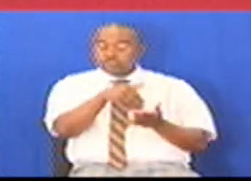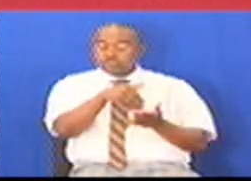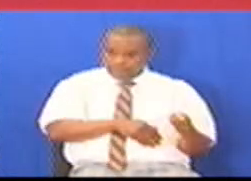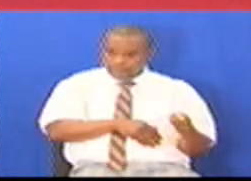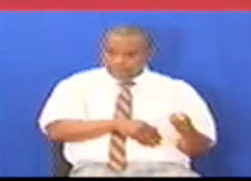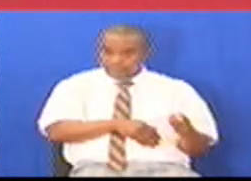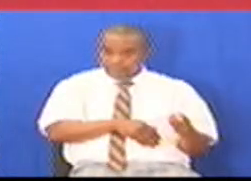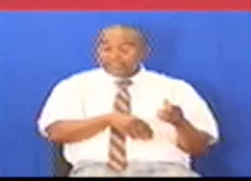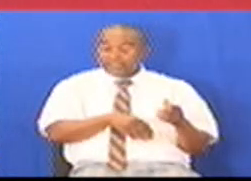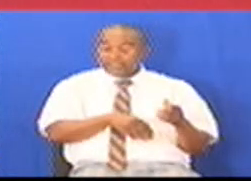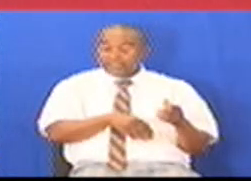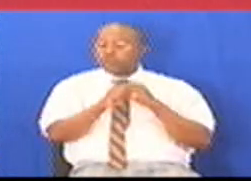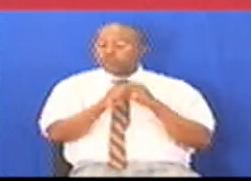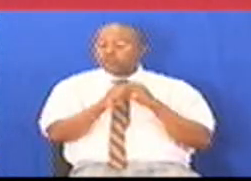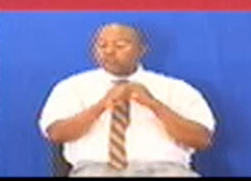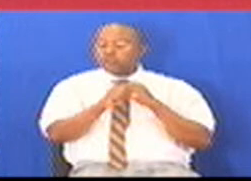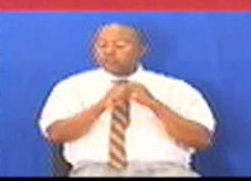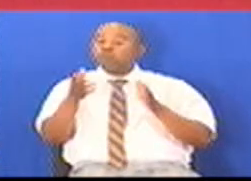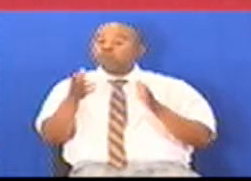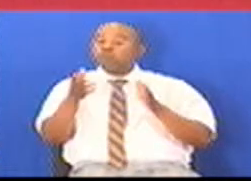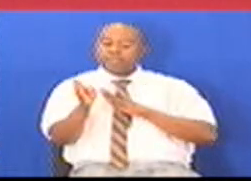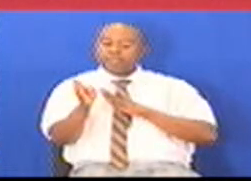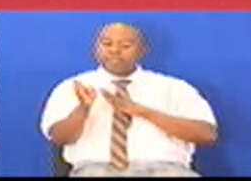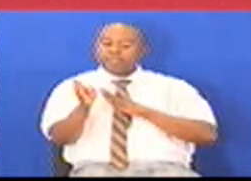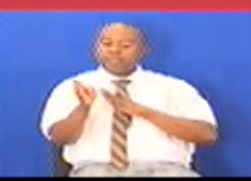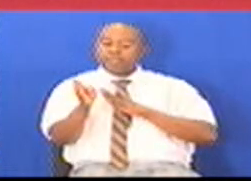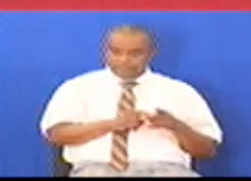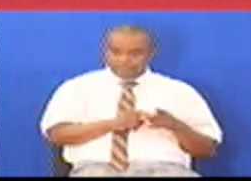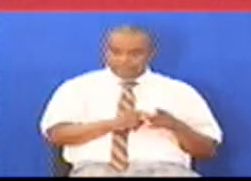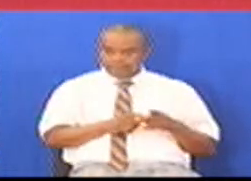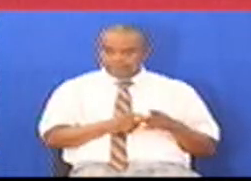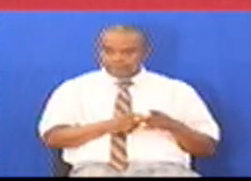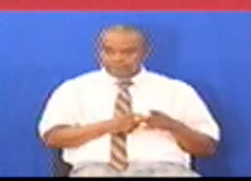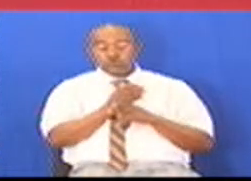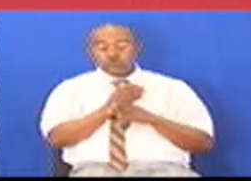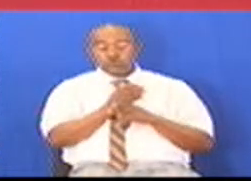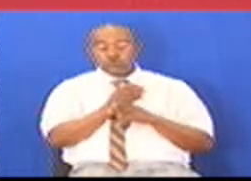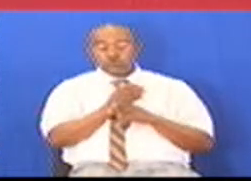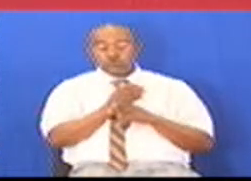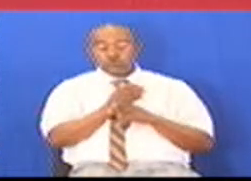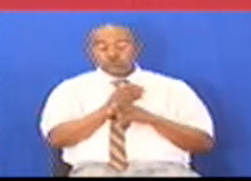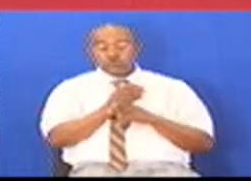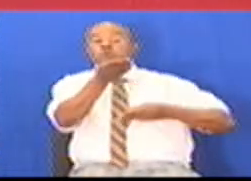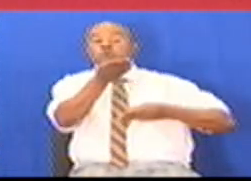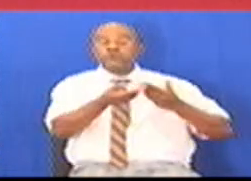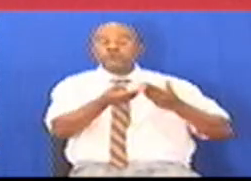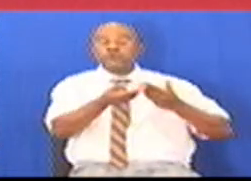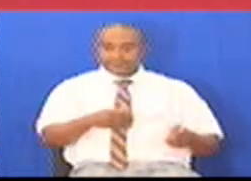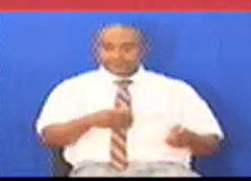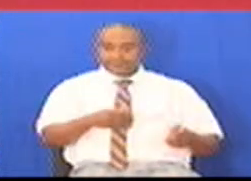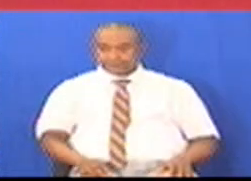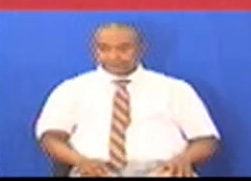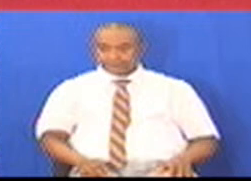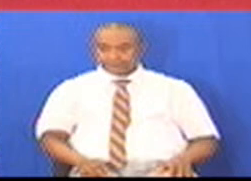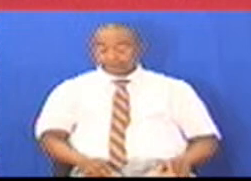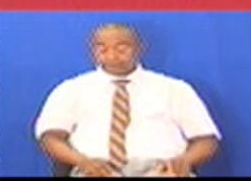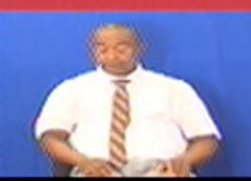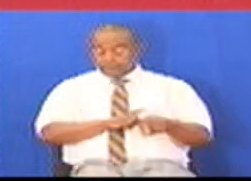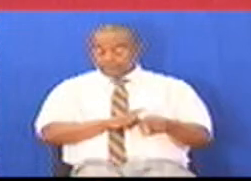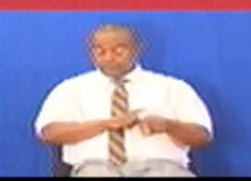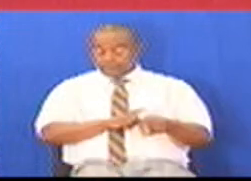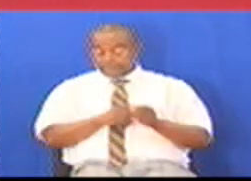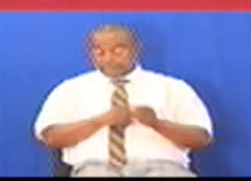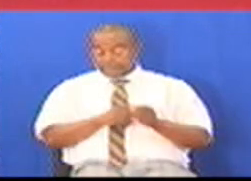anabeba wakilishi mkubwa wa mpango mzima. Wastani wa ukuaji uchumi. Mheshimiwa Spika, wakati wa mpango wa